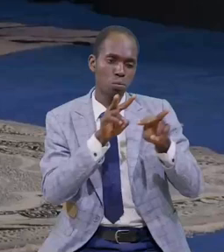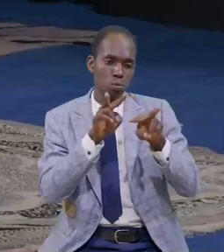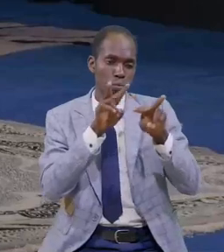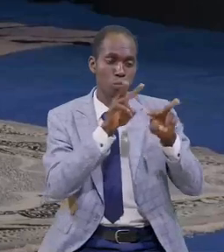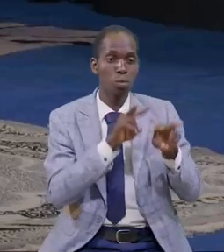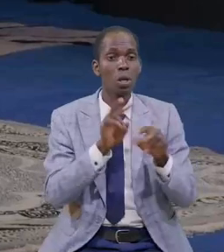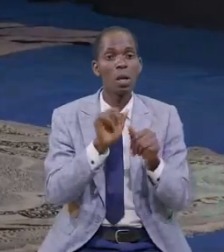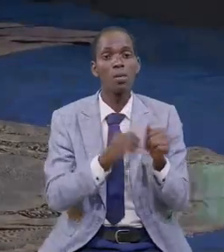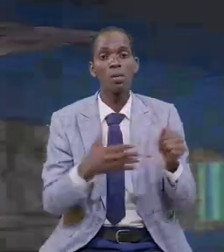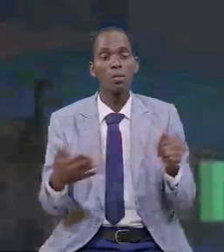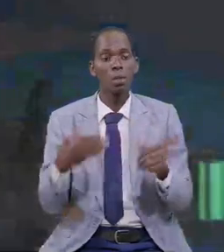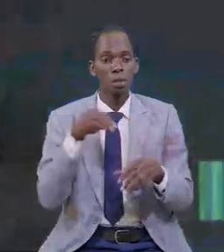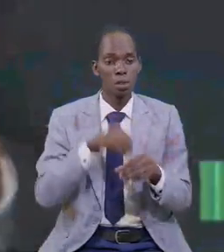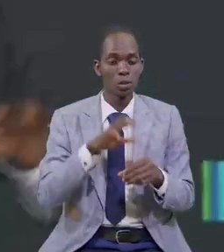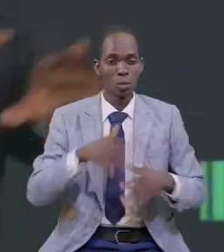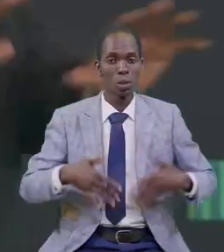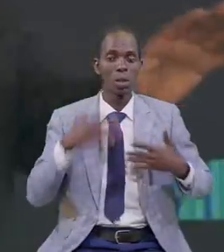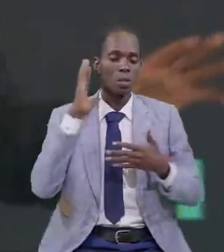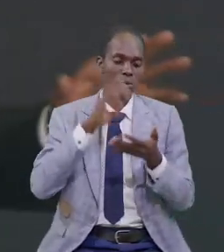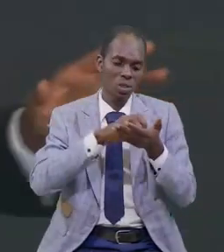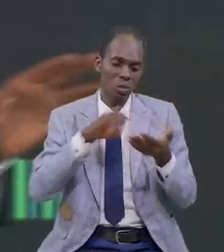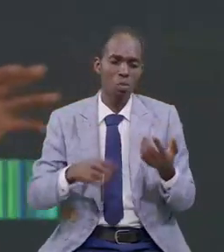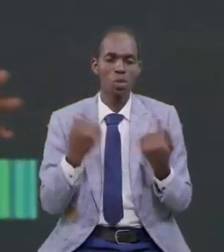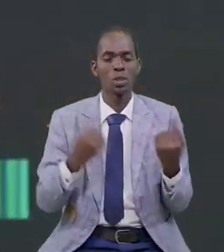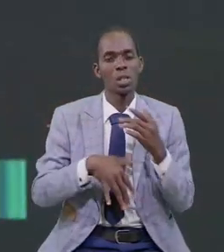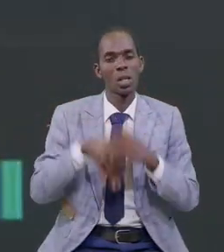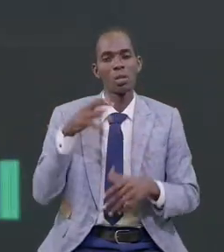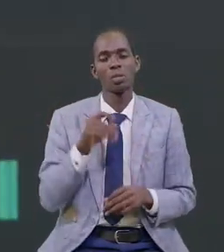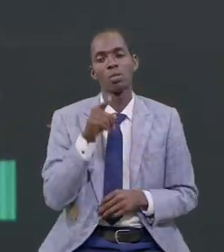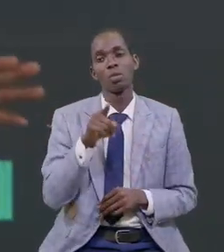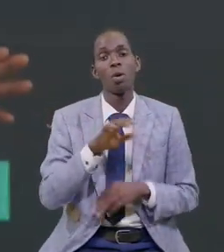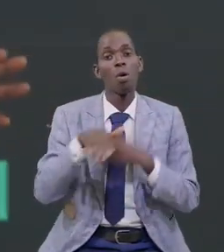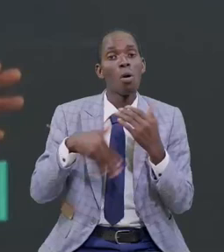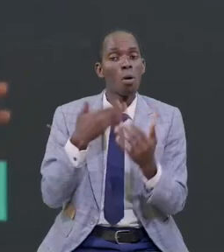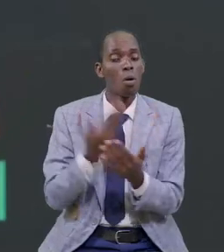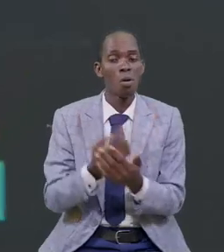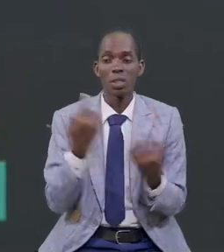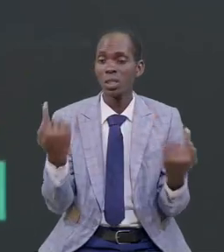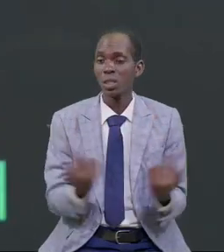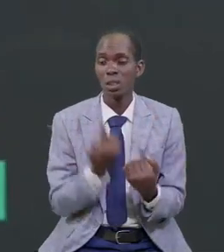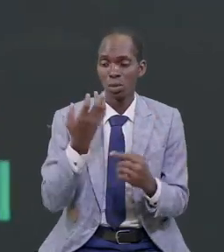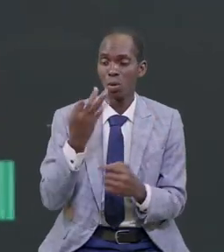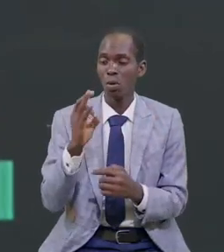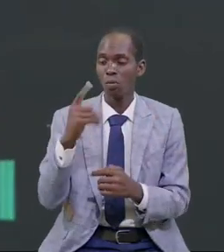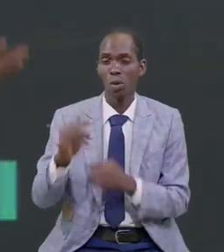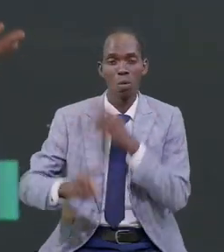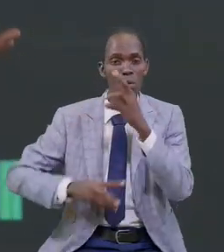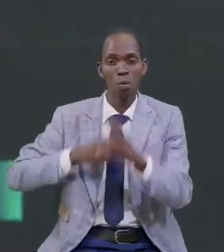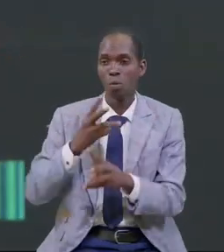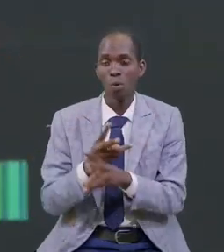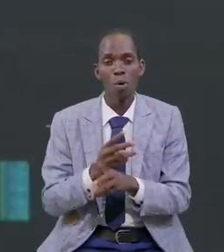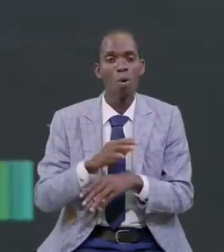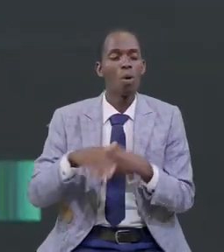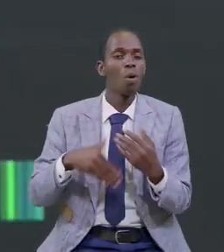partout et il ôte le péché de vous tous les péchés du monde tous les péchés de